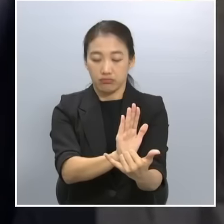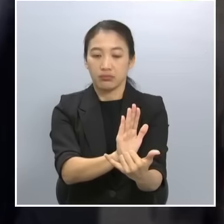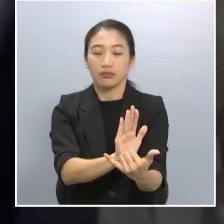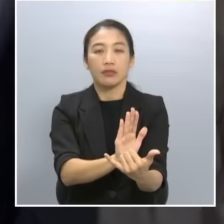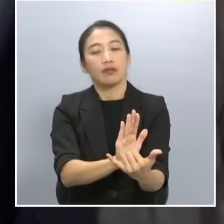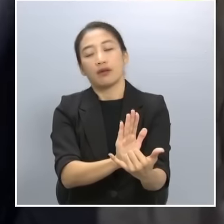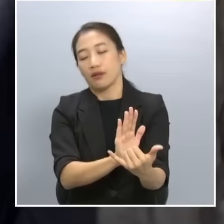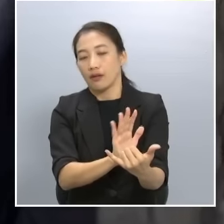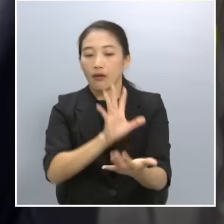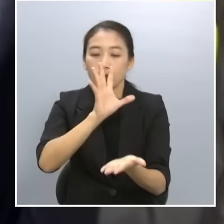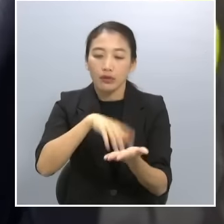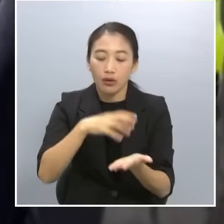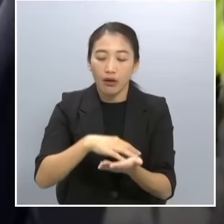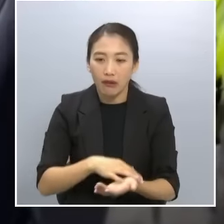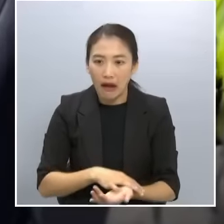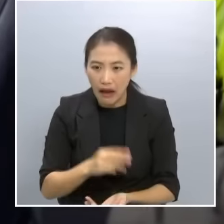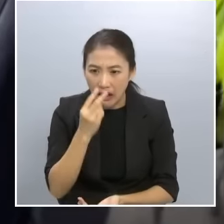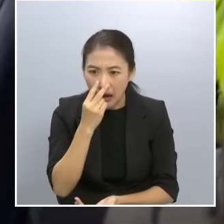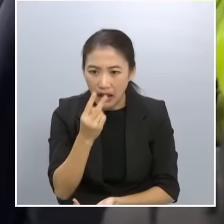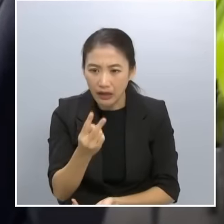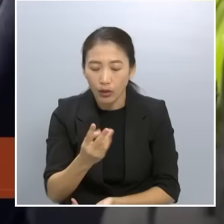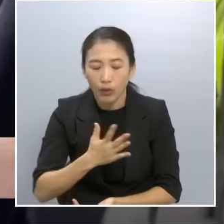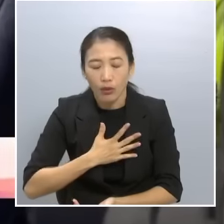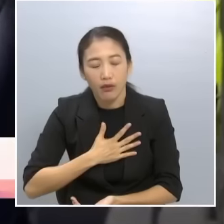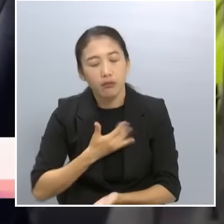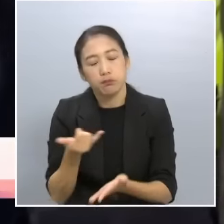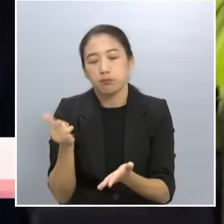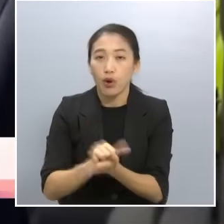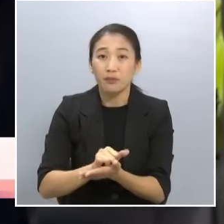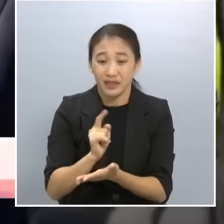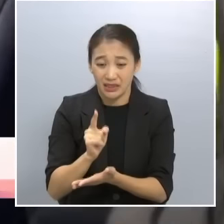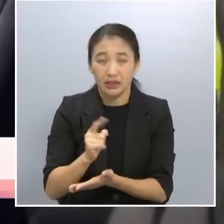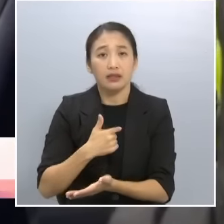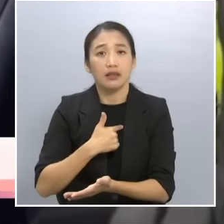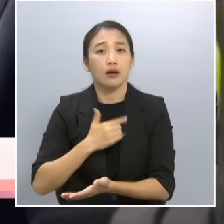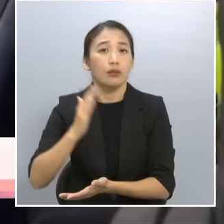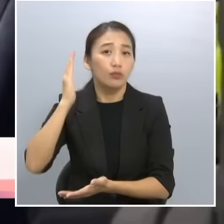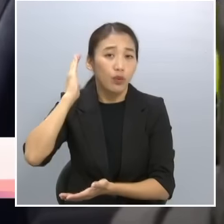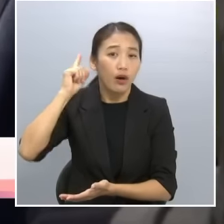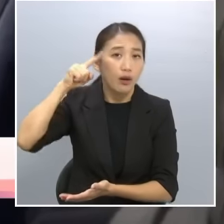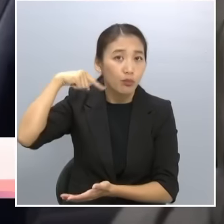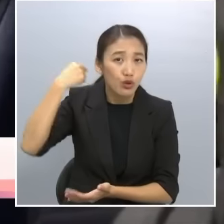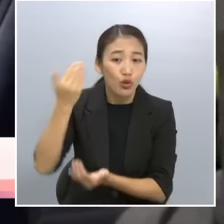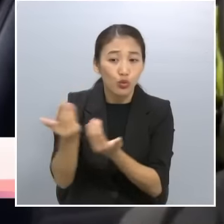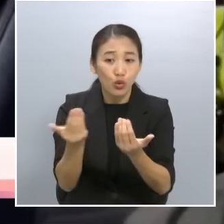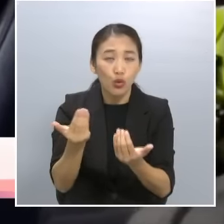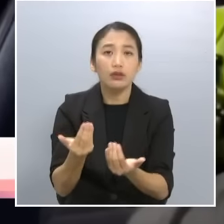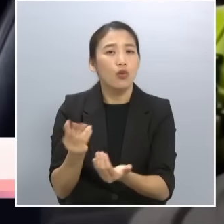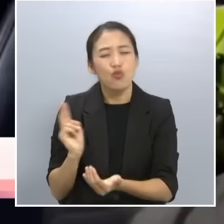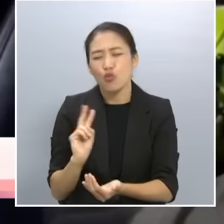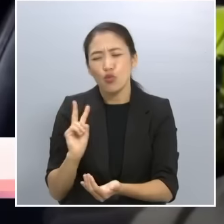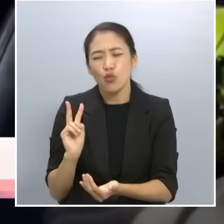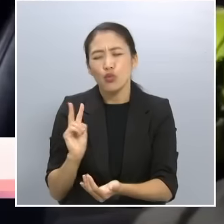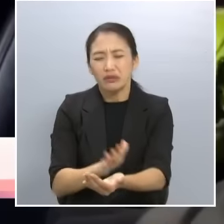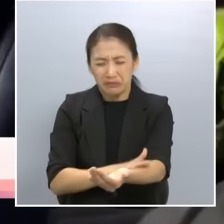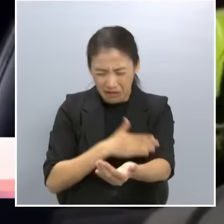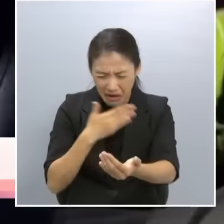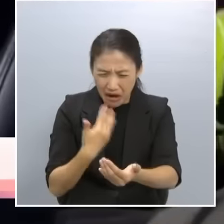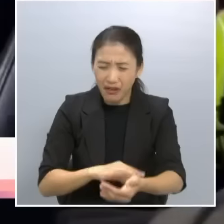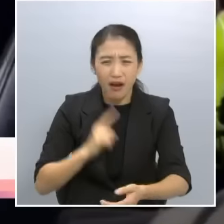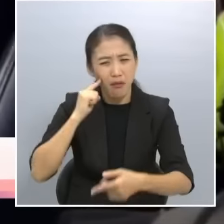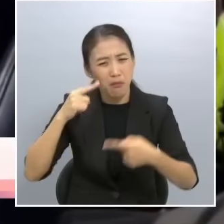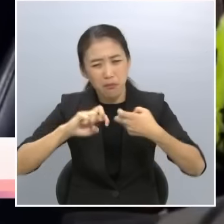ช็อกเลยอะค่ะบอกว่าลูกชายกับลูกสะใภ้คบกันมานานไม่เคยรู้ว่าเขามีปัญหาอะไรกันรู้แต่ว่าแม่ยายดุมากตนเ